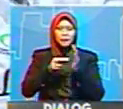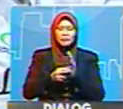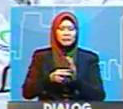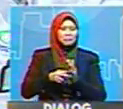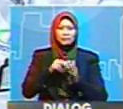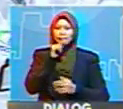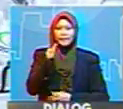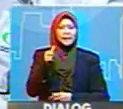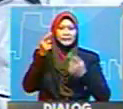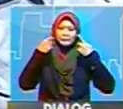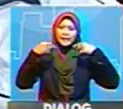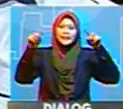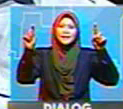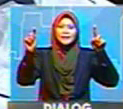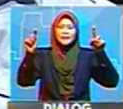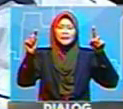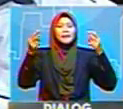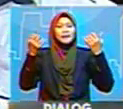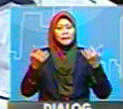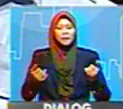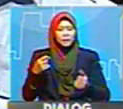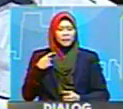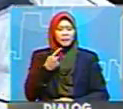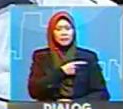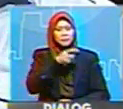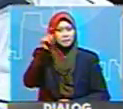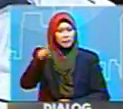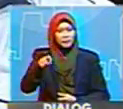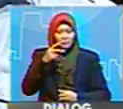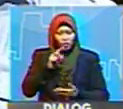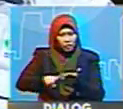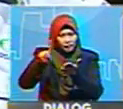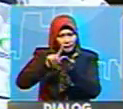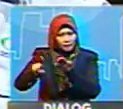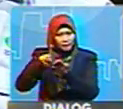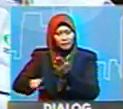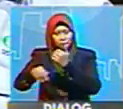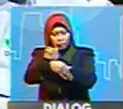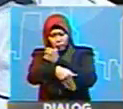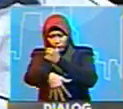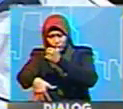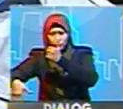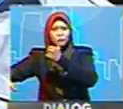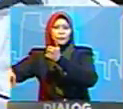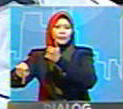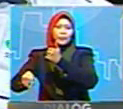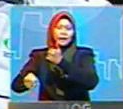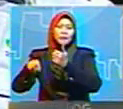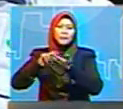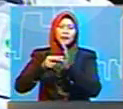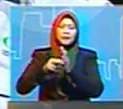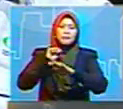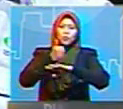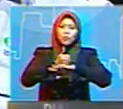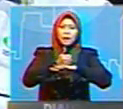juga jadi fasa yang seterusnya adalah untuk menguasai rantaian-rantaian nilai tadi supaya pertuuban peladang